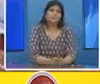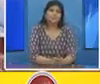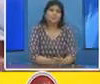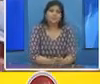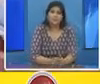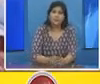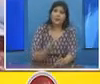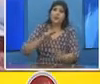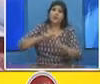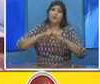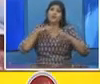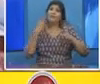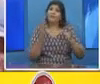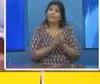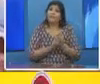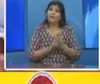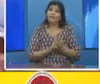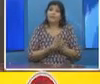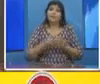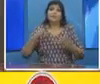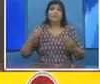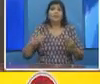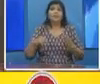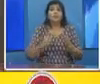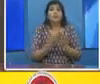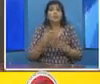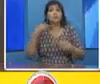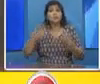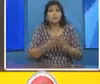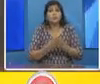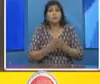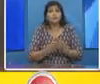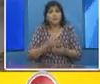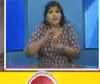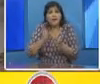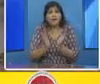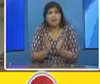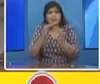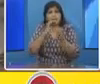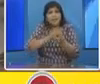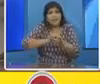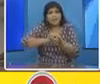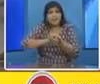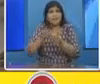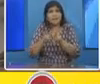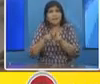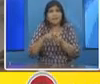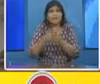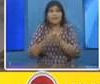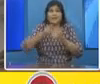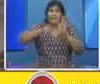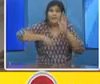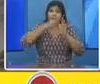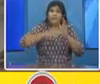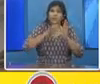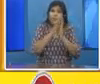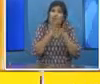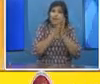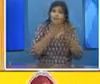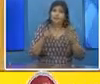और परिवार के लिए एक बहुत ही अमूल्य खजाना एक अच्छा वीडियो एल्बम भी